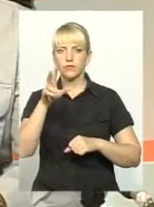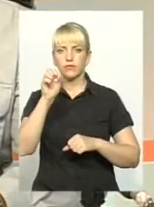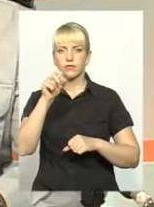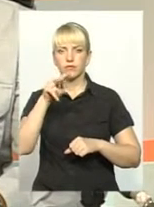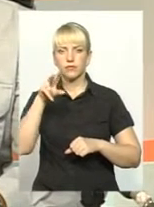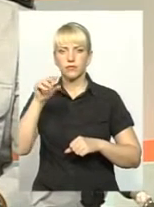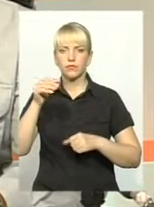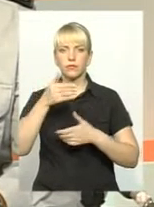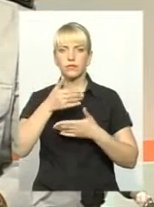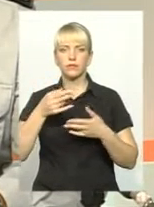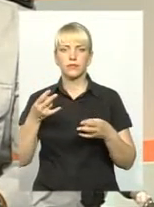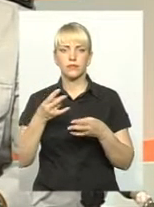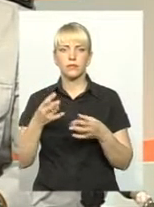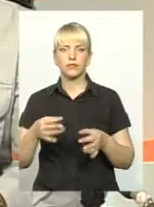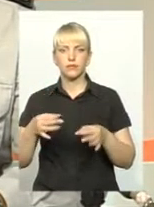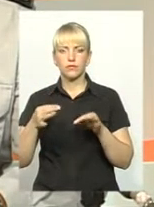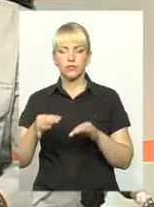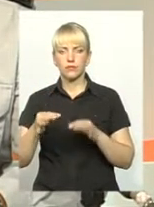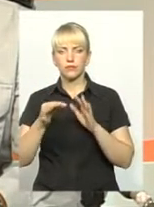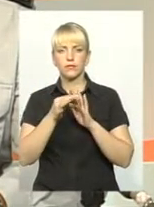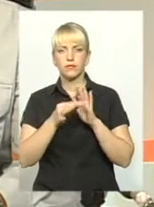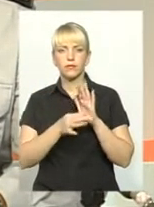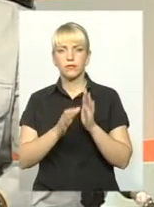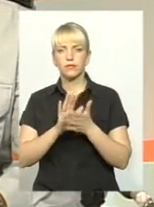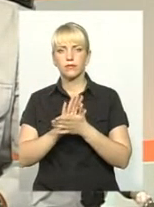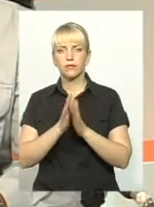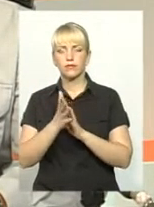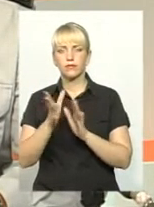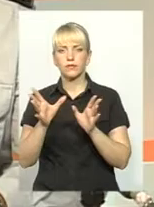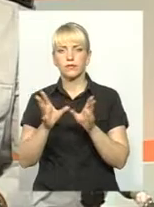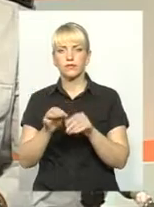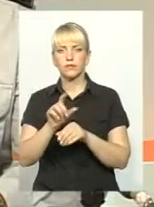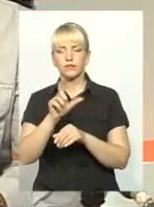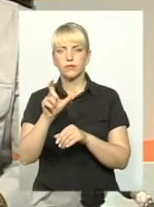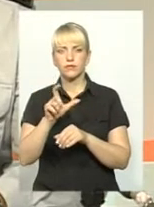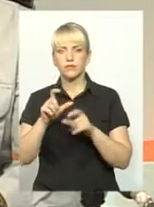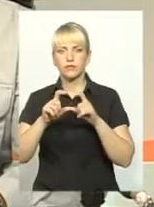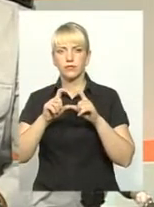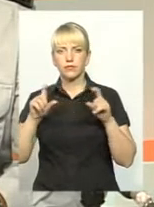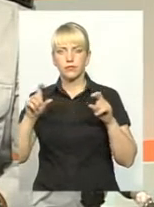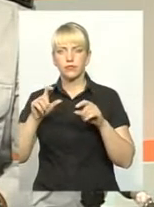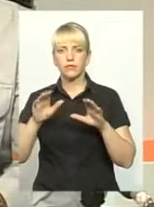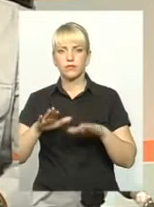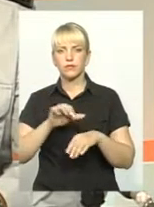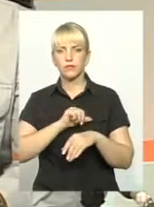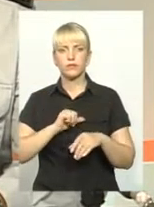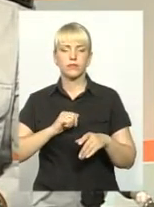повинні оцінювати ситуацію і спільно з органами місцевого самоврядування,